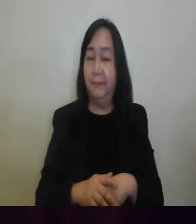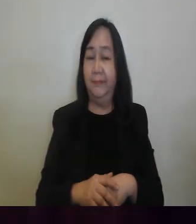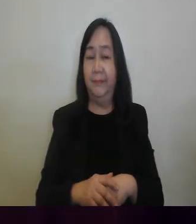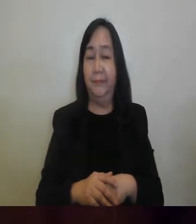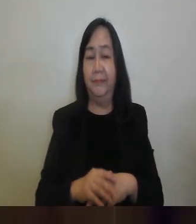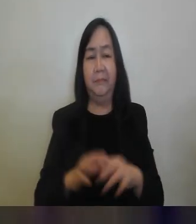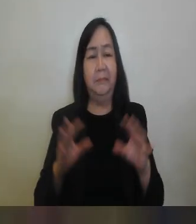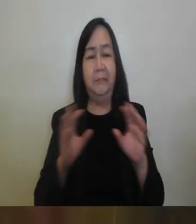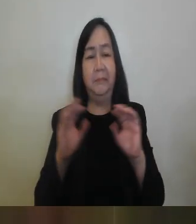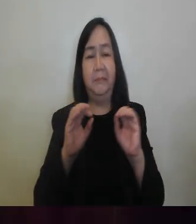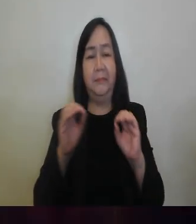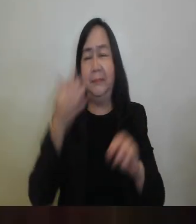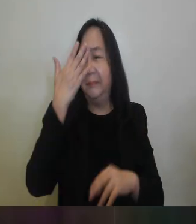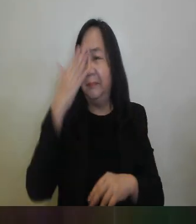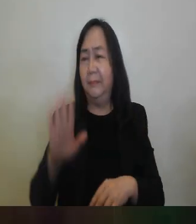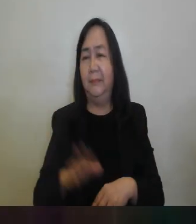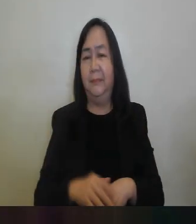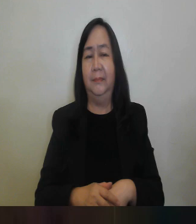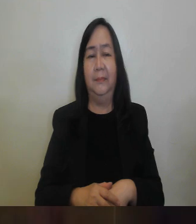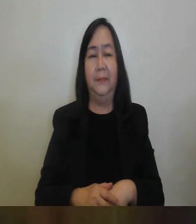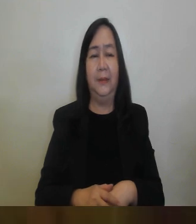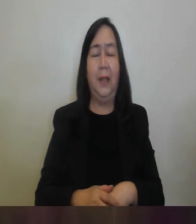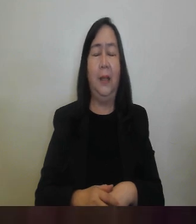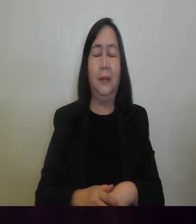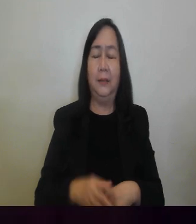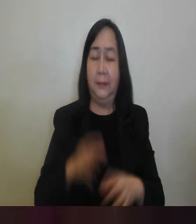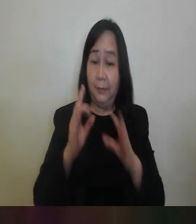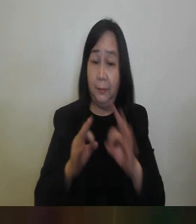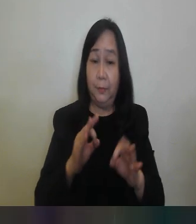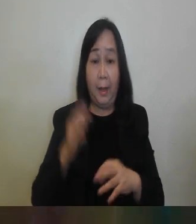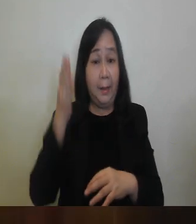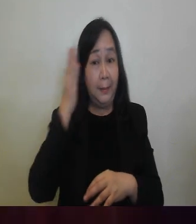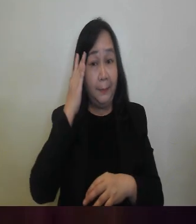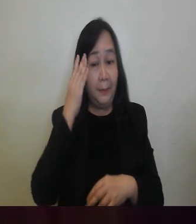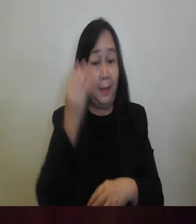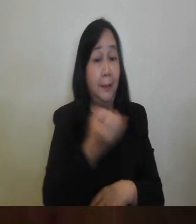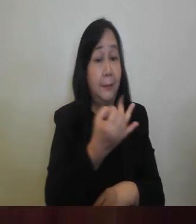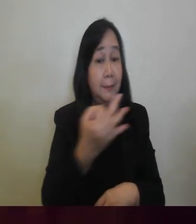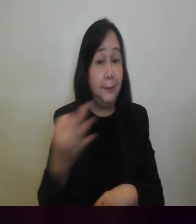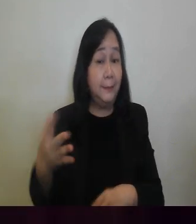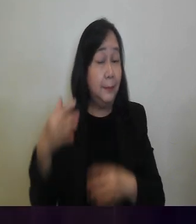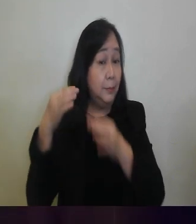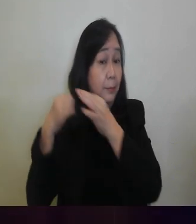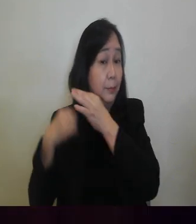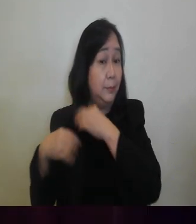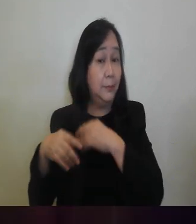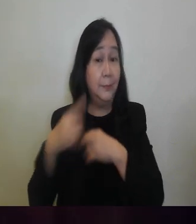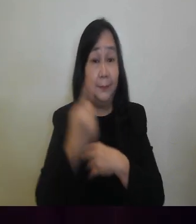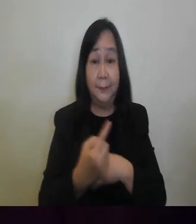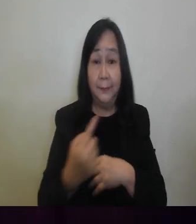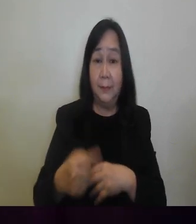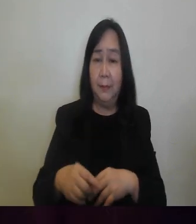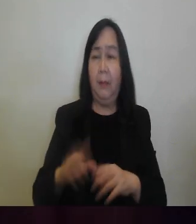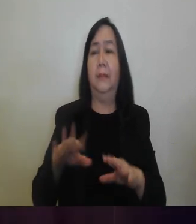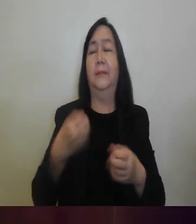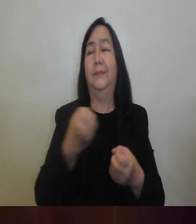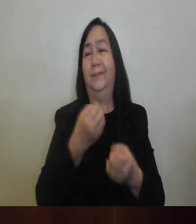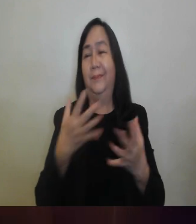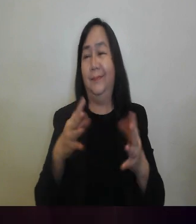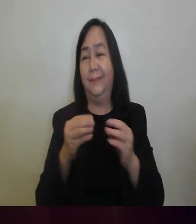Diyos, walang lingid sa kaniyang kaalaman. Kung alam niya ang bilang ng ating buhok, gaano pa kaya